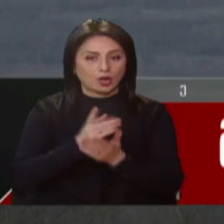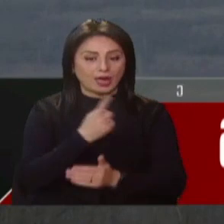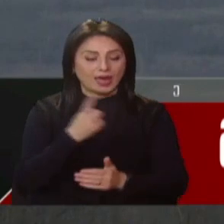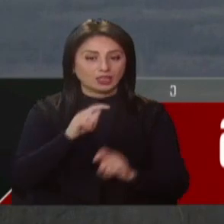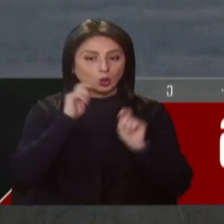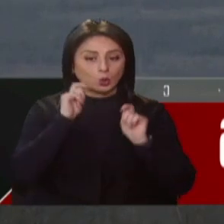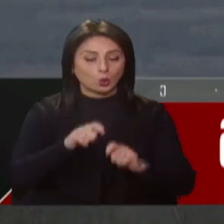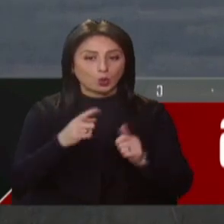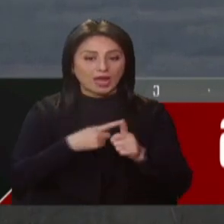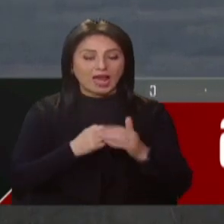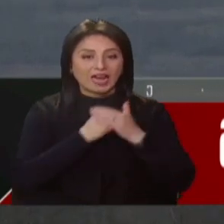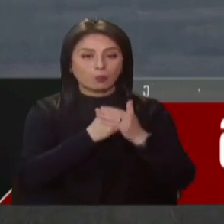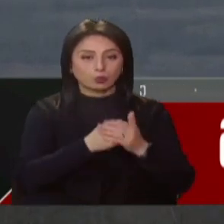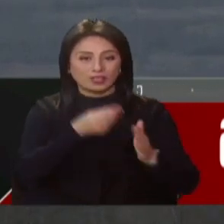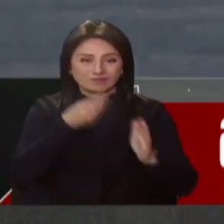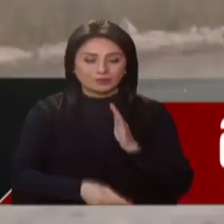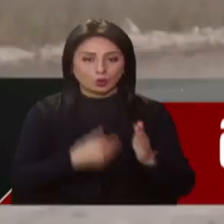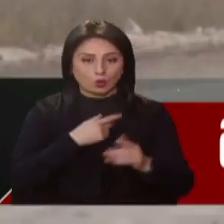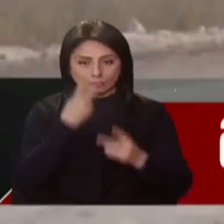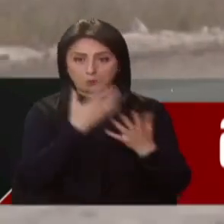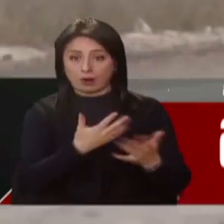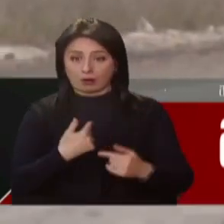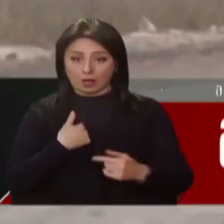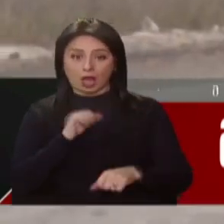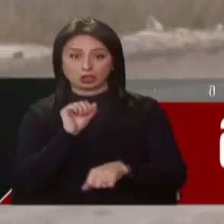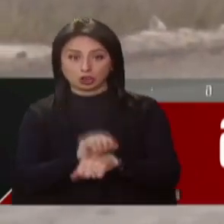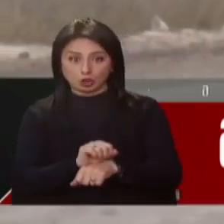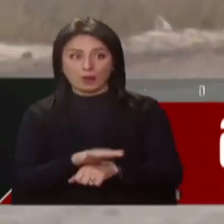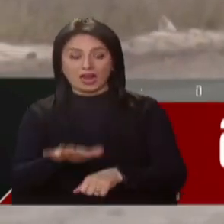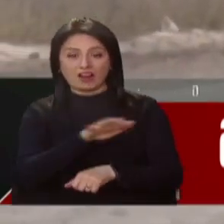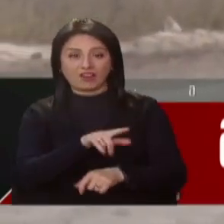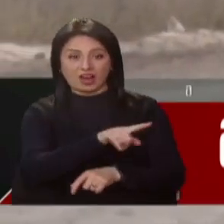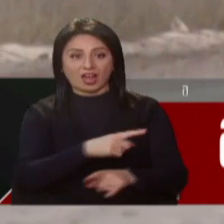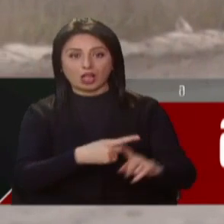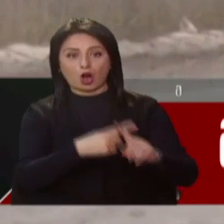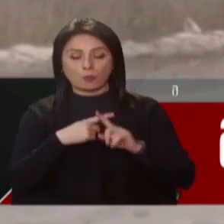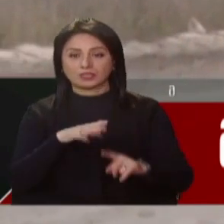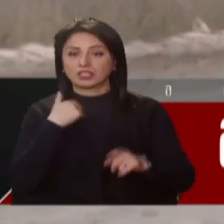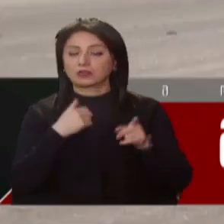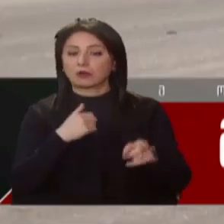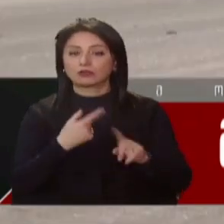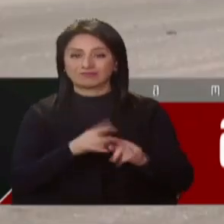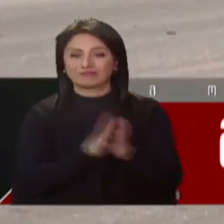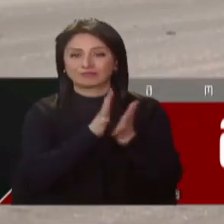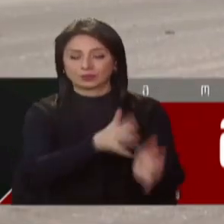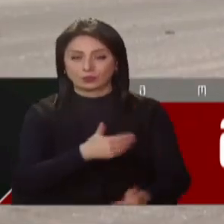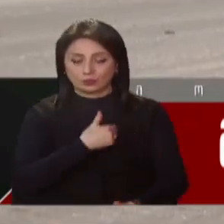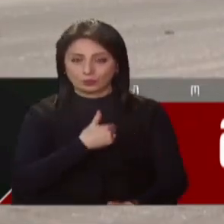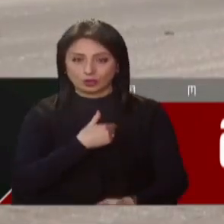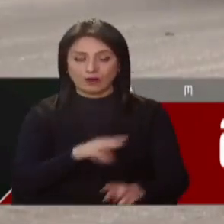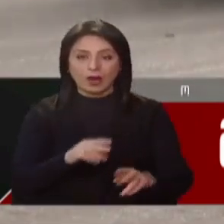ერთ-ერთია უკრაინის რეპუტაციის შელახვა, რათა წარმოაჩინოს ის როგორც ქვეყანა, რომელსაც კომპრომისზე წასვლა და ცეცხლის შეწყვეტა